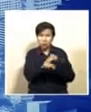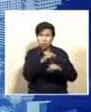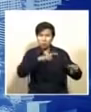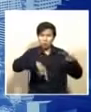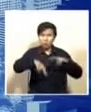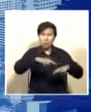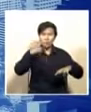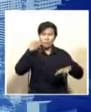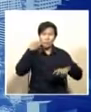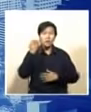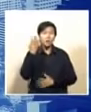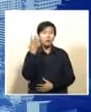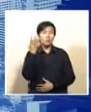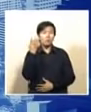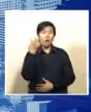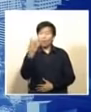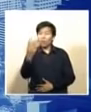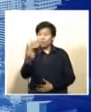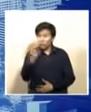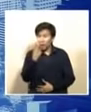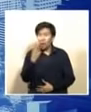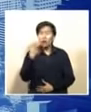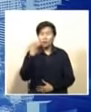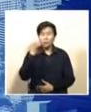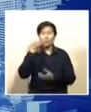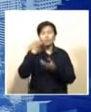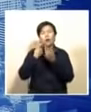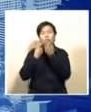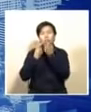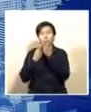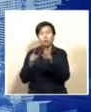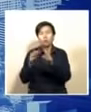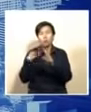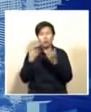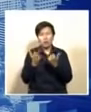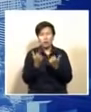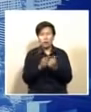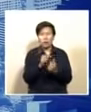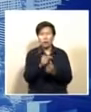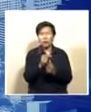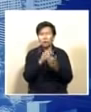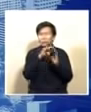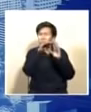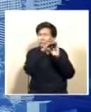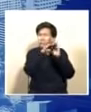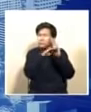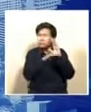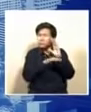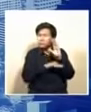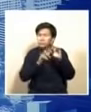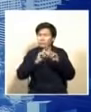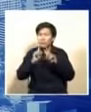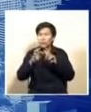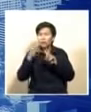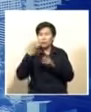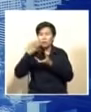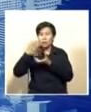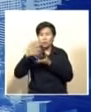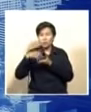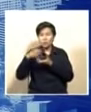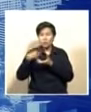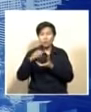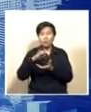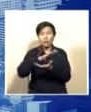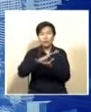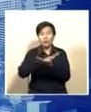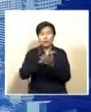อไปนะครับอันนี้ก็เป็นสิ่งที่นำเรียนนะครับส่วนท่านผู้บัญชาการทหารสูงสุดนะครับก็ได้มีการนำเสนอขึ้นมา